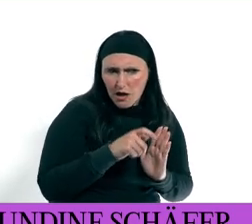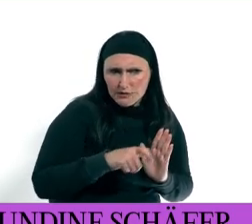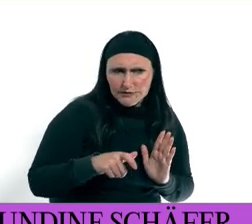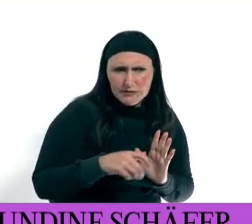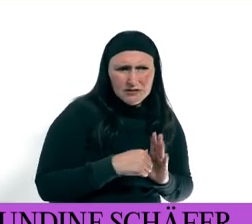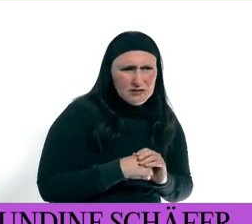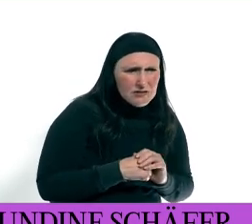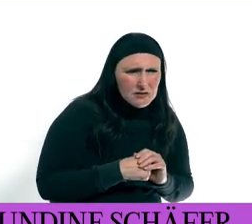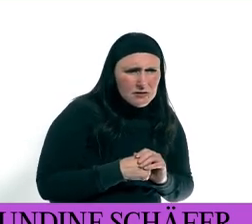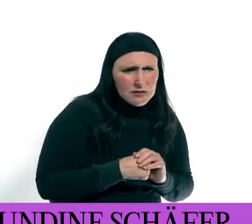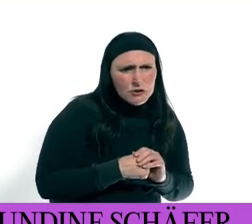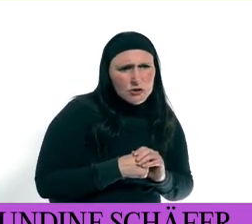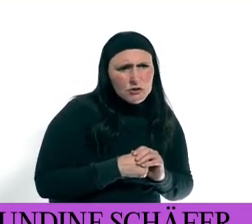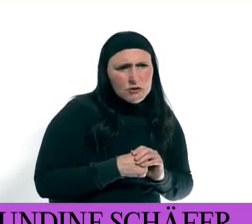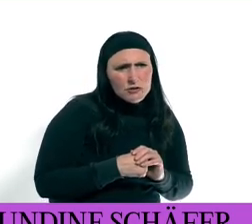engagiert.